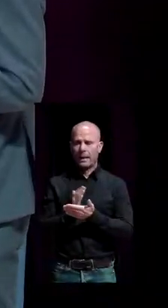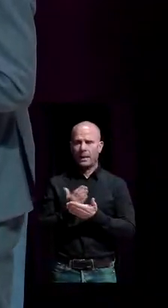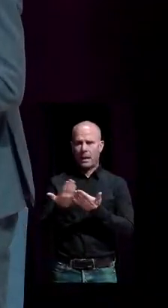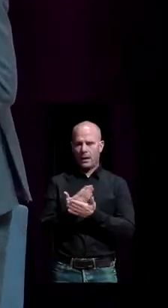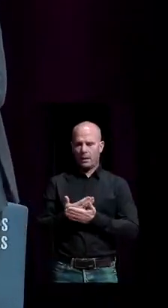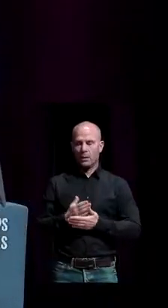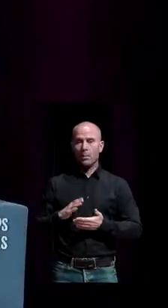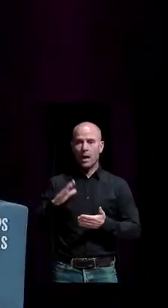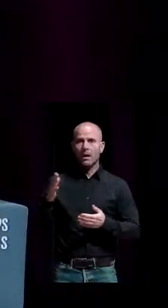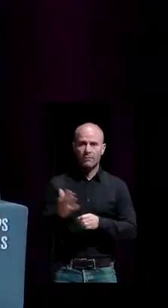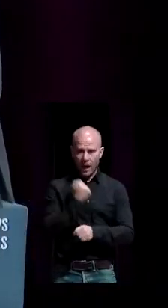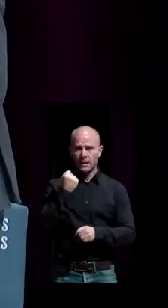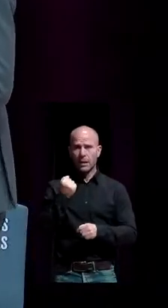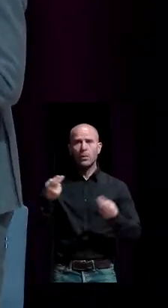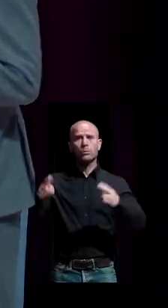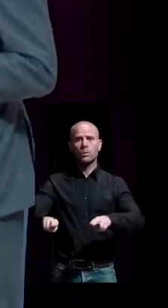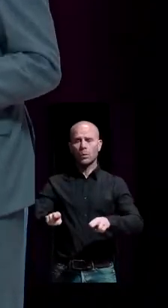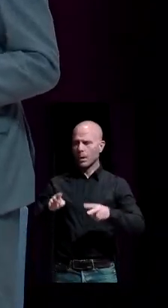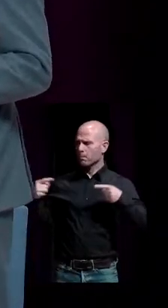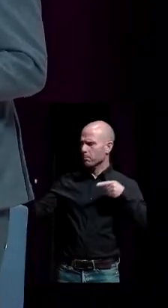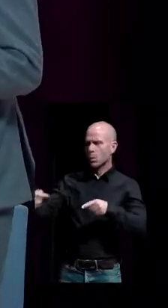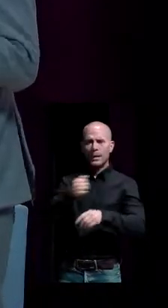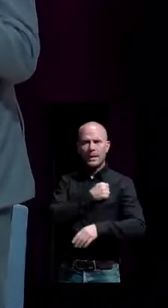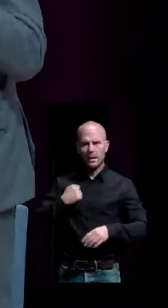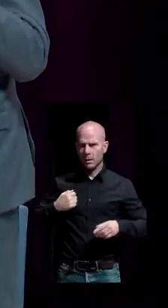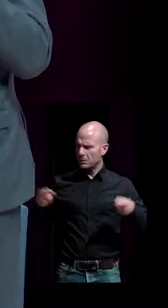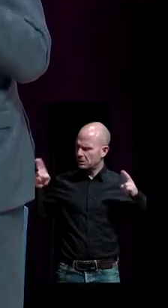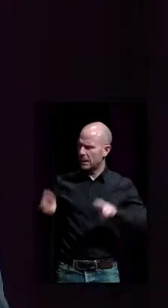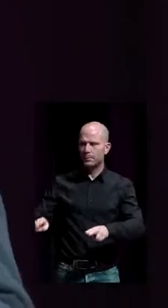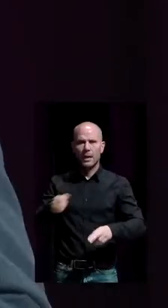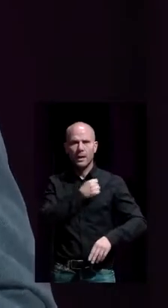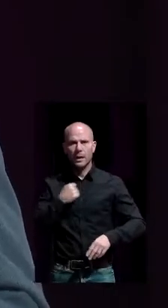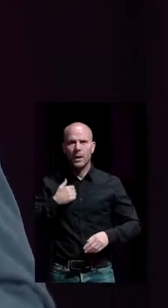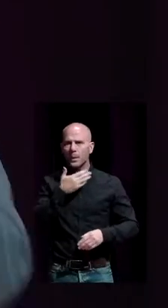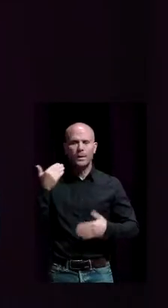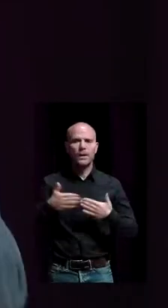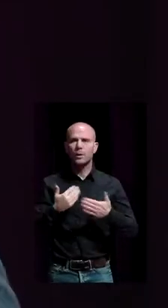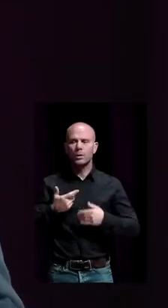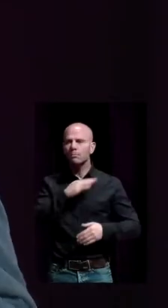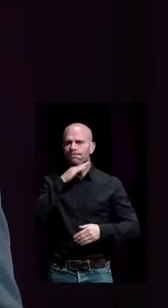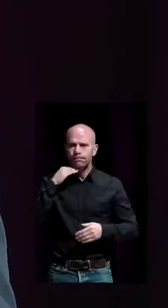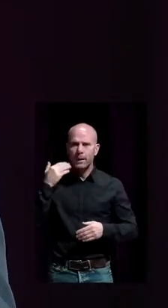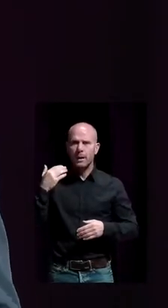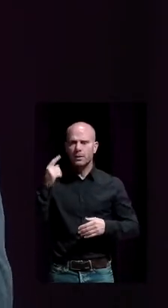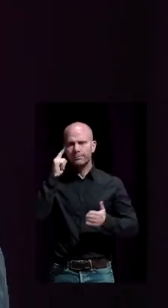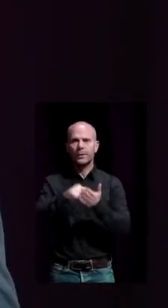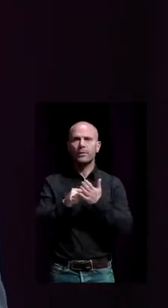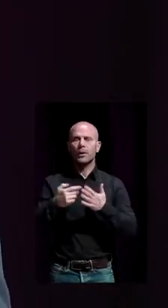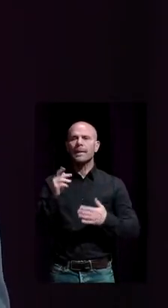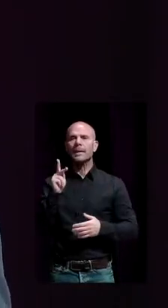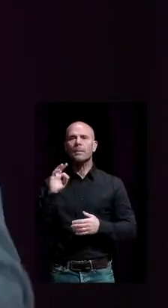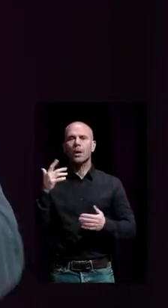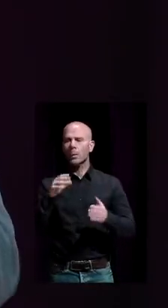just ett domstolsfall mot sin egen regering. Där de stämde regeringen för att inte ha gjort tillräckligt för att minska klimatglasutsläppen. Och de